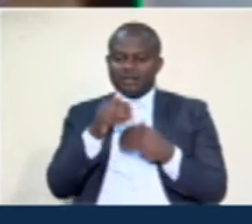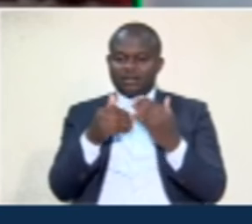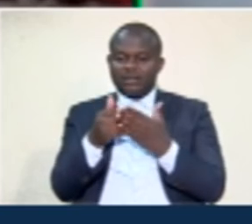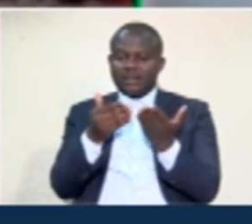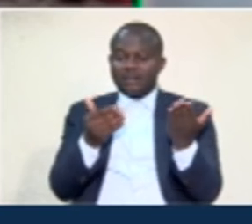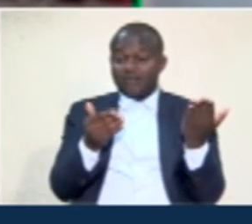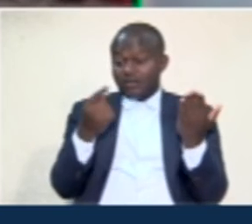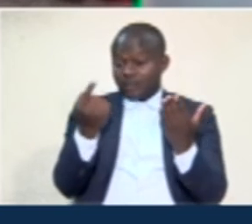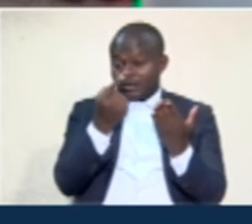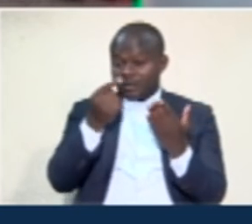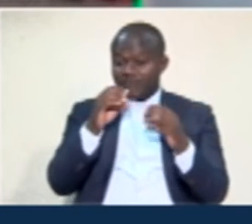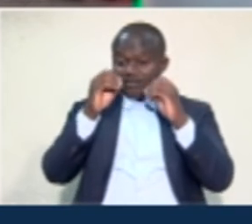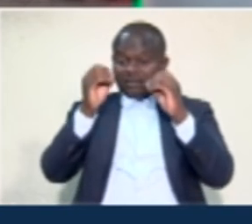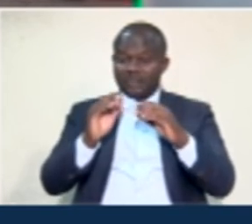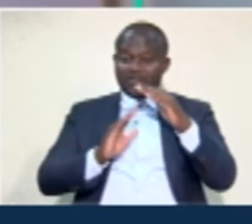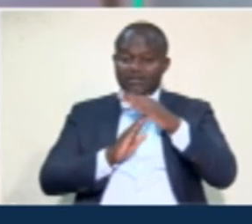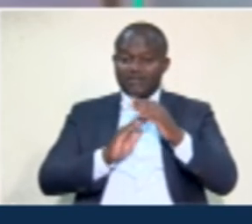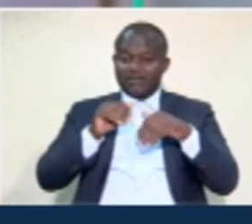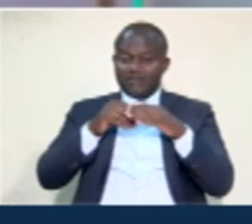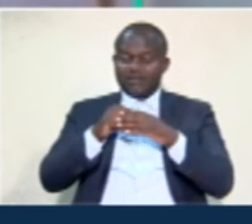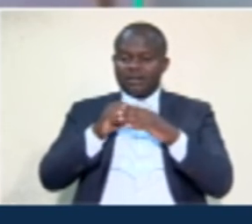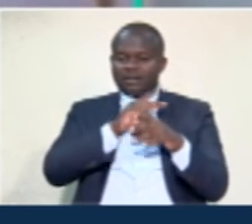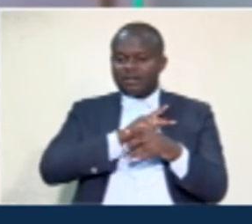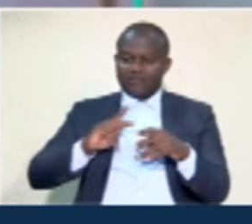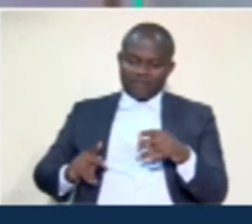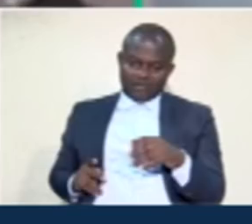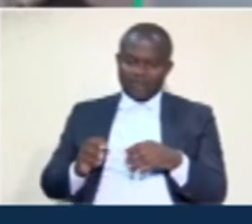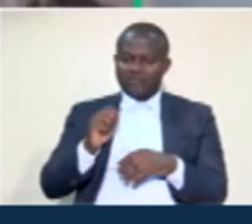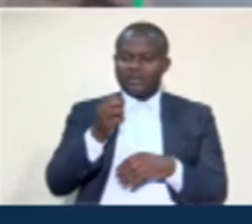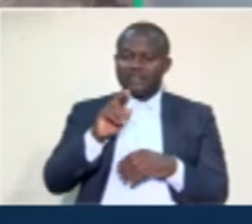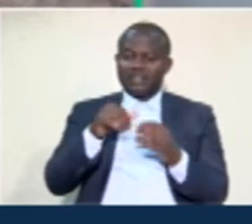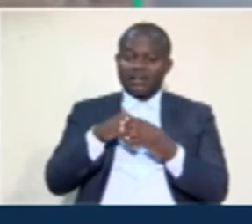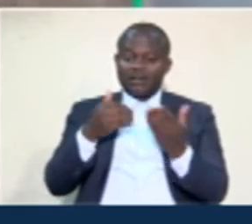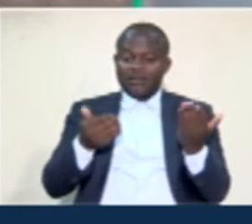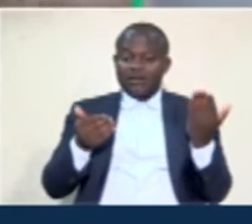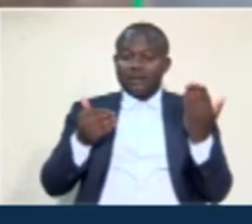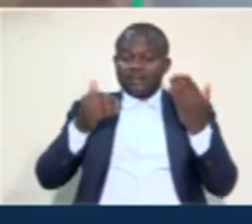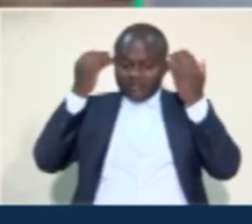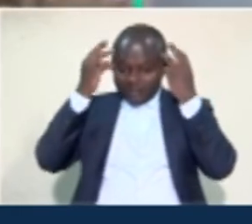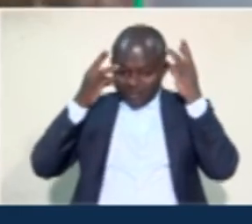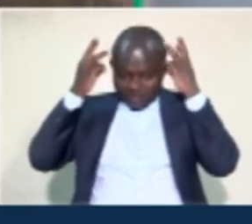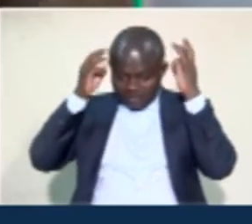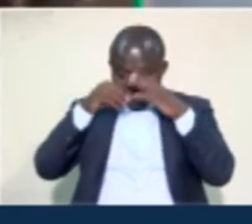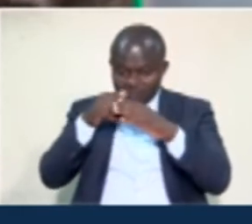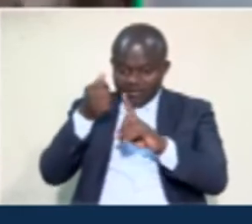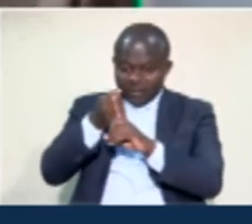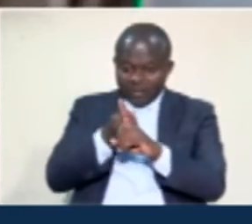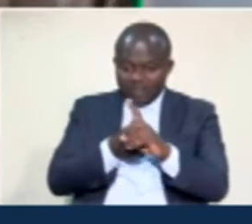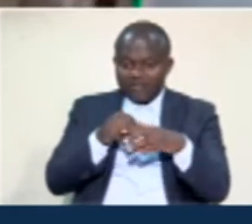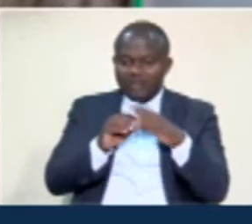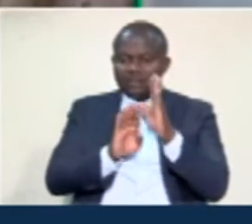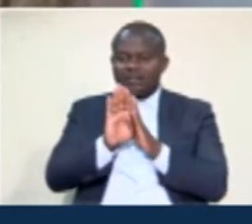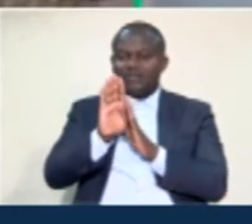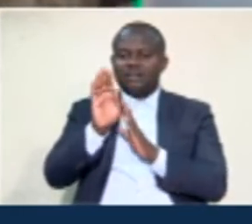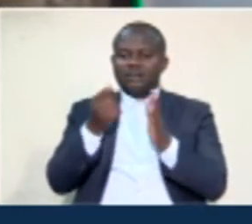mu bari bagize inama nkuru y'igihugu ku ngoma y'umwami Mutara III Rudahigwa ngo icyari kibaraje ishinga ni uguharanira ubwigenge n'iterambere. Ibi